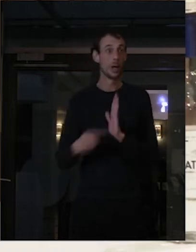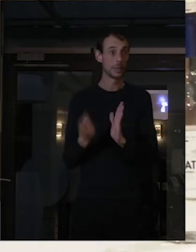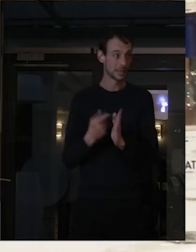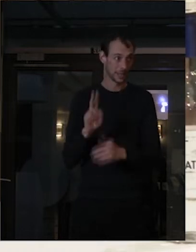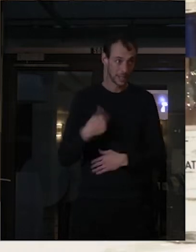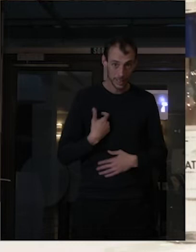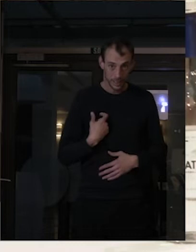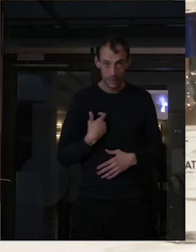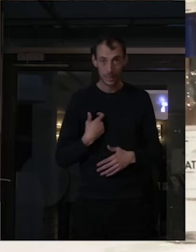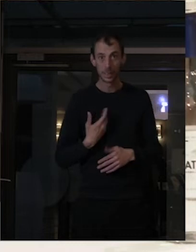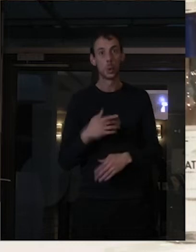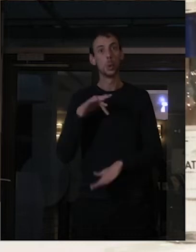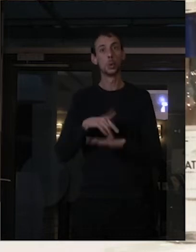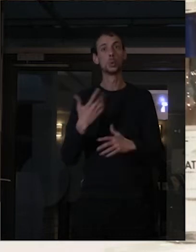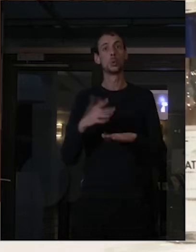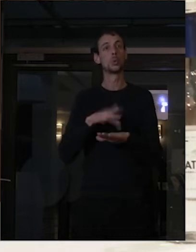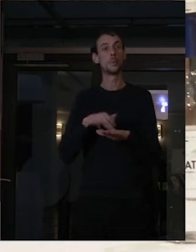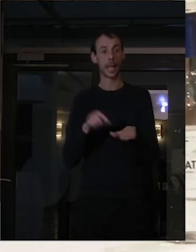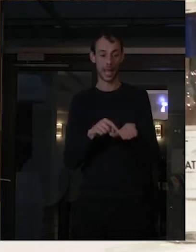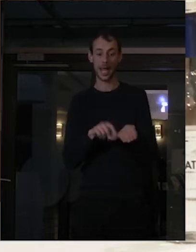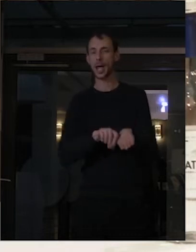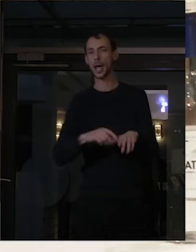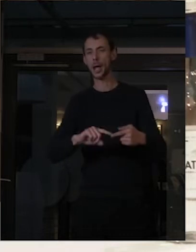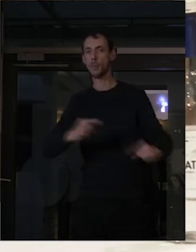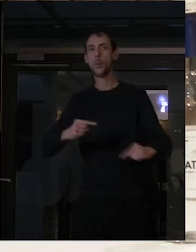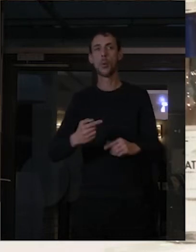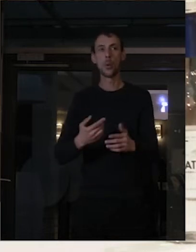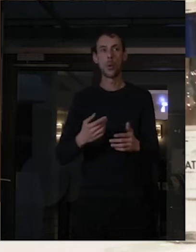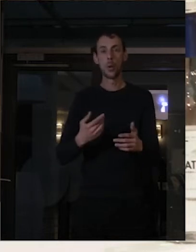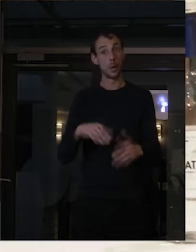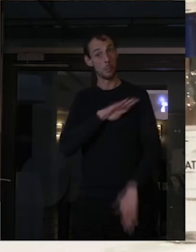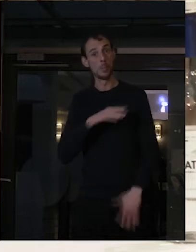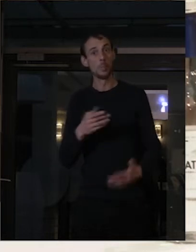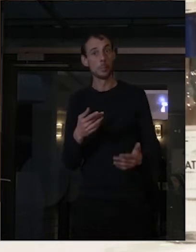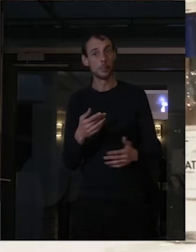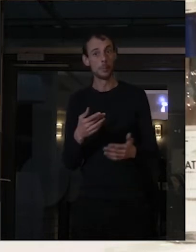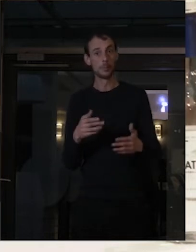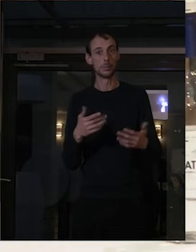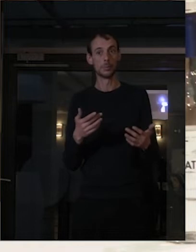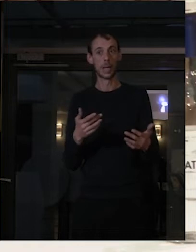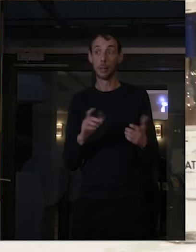fracturé le gros orteil et j'ai pas pu monter sur pointe pendant 2 mois parce que